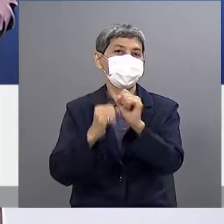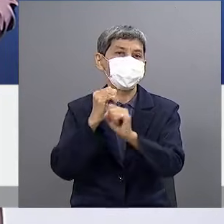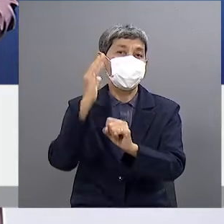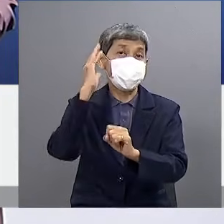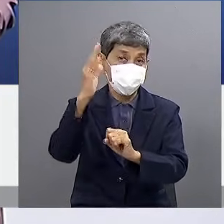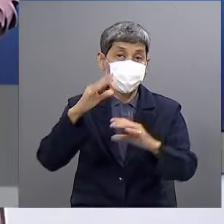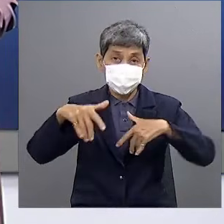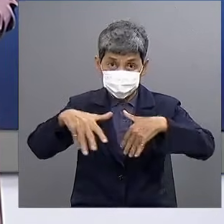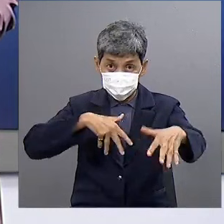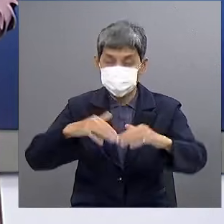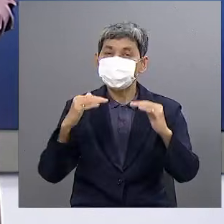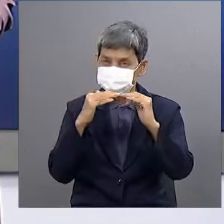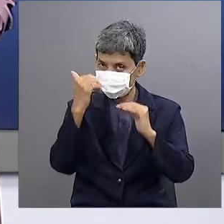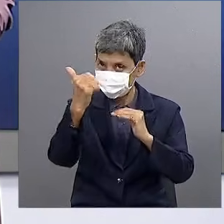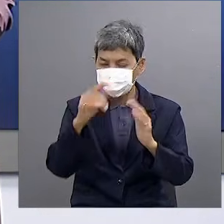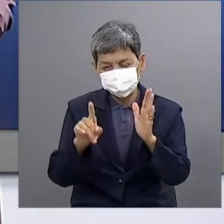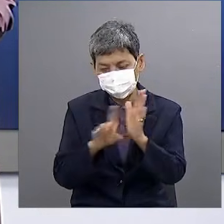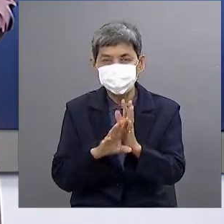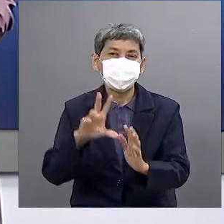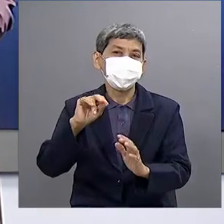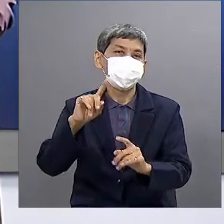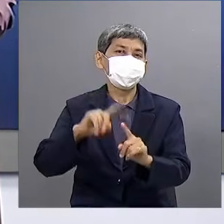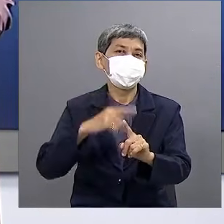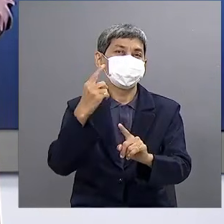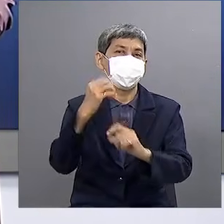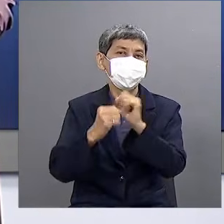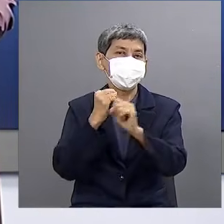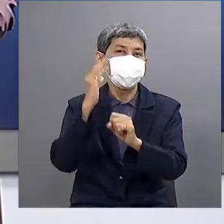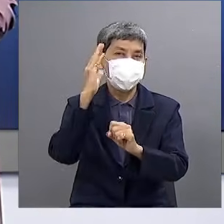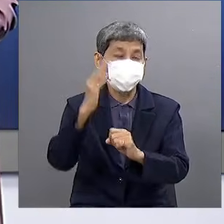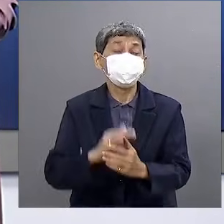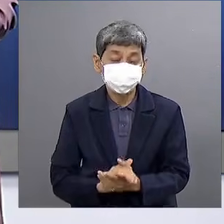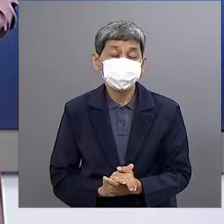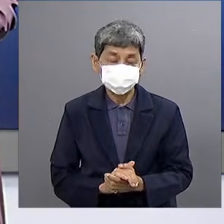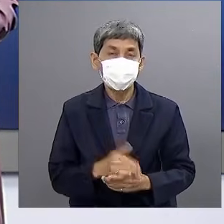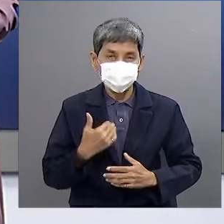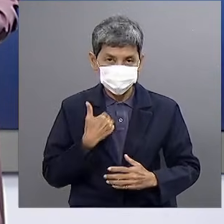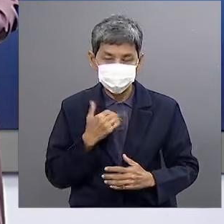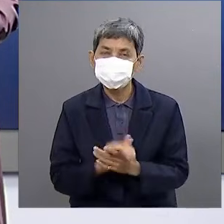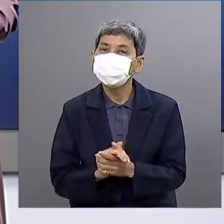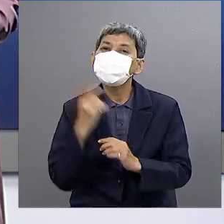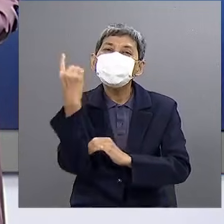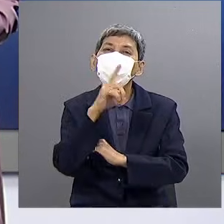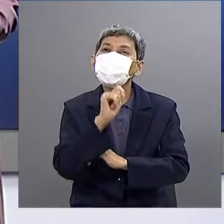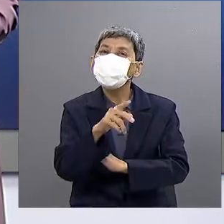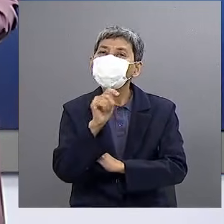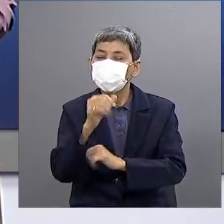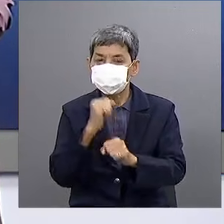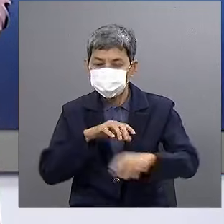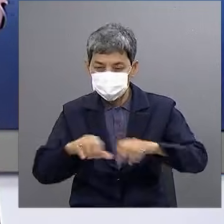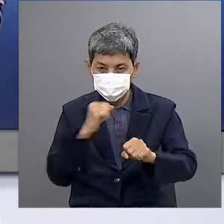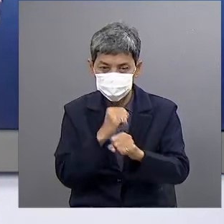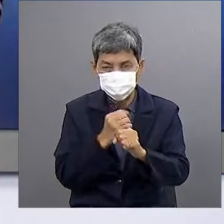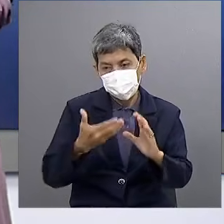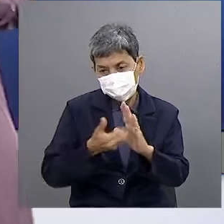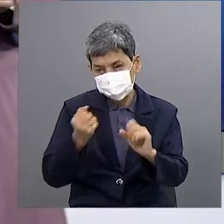ช้สิทธิ์ได้ไม่เกินวันที่31มกราคมปีหน้าเหมือนกันนะคะแล้วก็มีการสั่งให้การท่องเที่ยวแห่งประเทศไทยค่ะเร่งรัดการเบิกจ่ายภายใน1เดือน